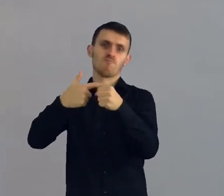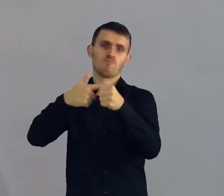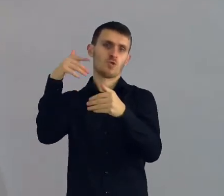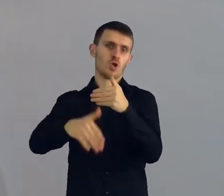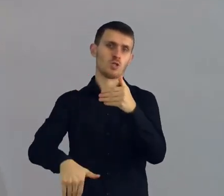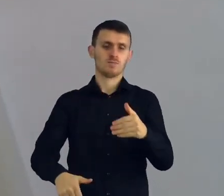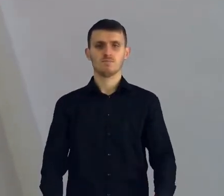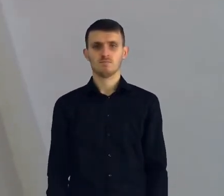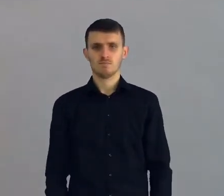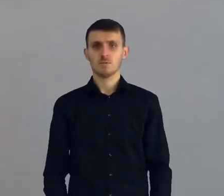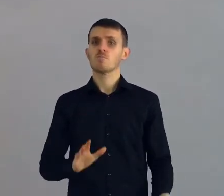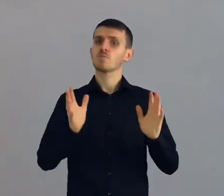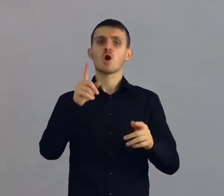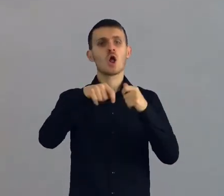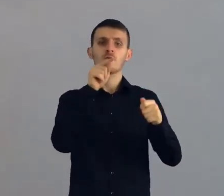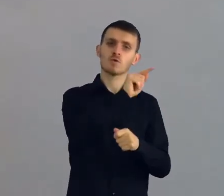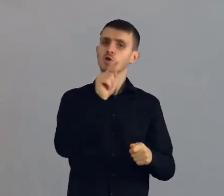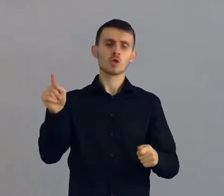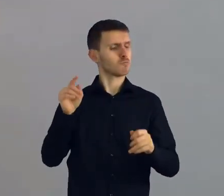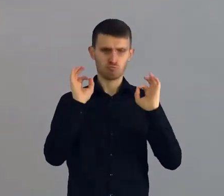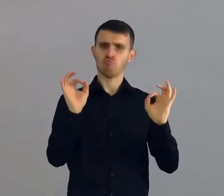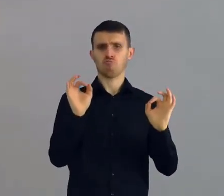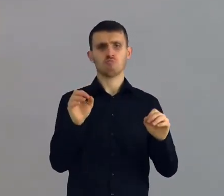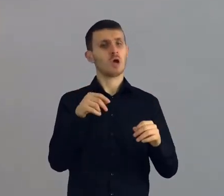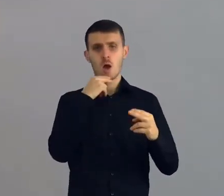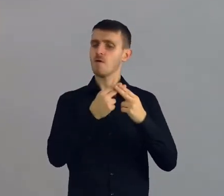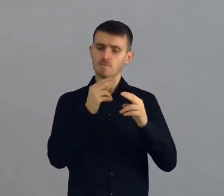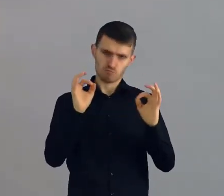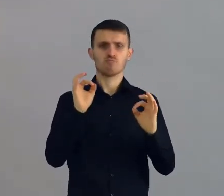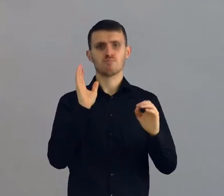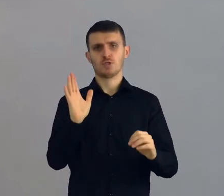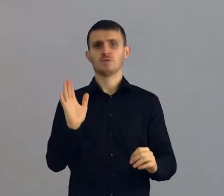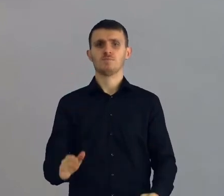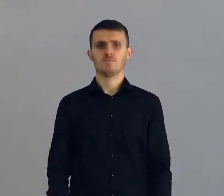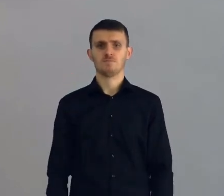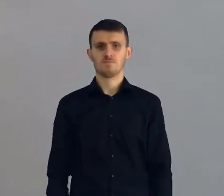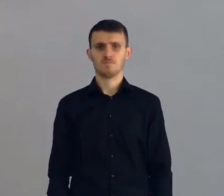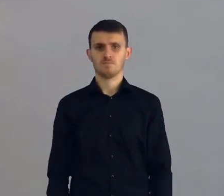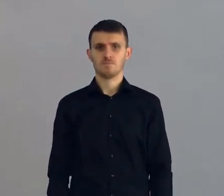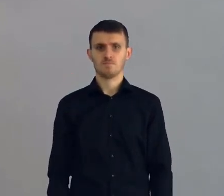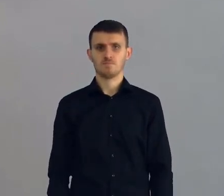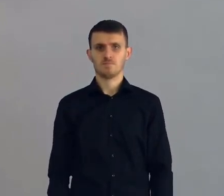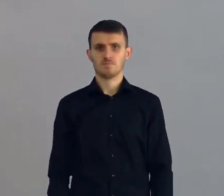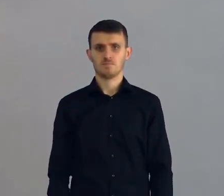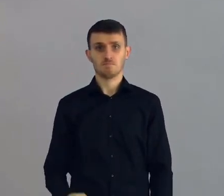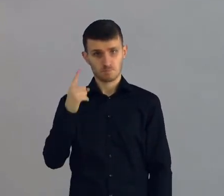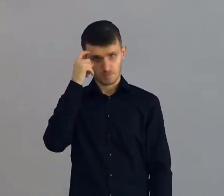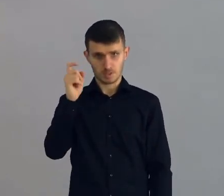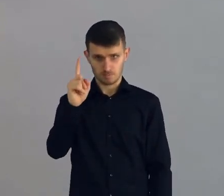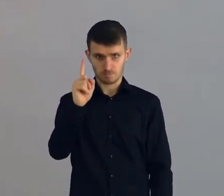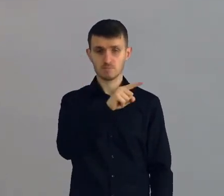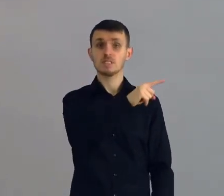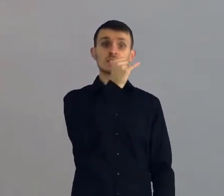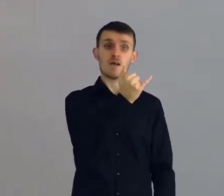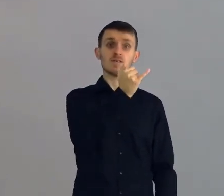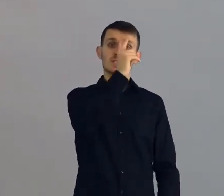16 20 inny sposób jeżeli odcinki na osi x kreski do kreski oznaczają 4 jednostki to żeby dotrzeć